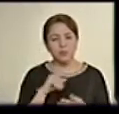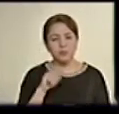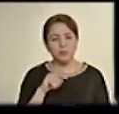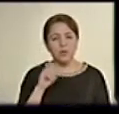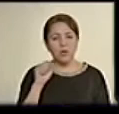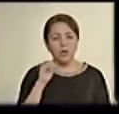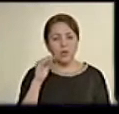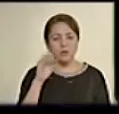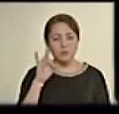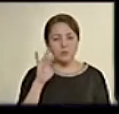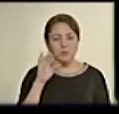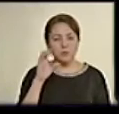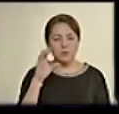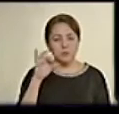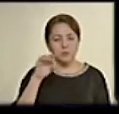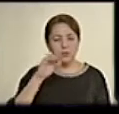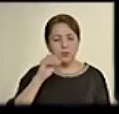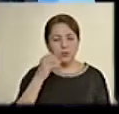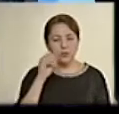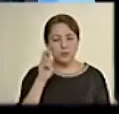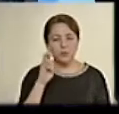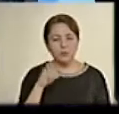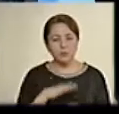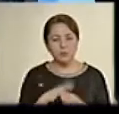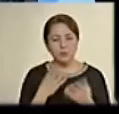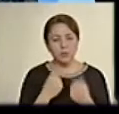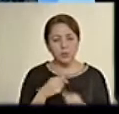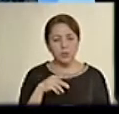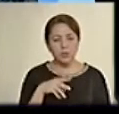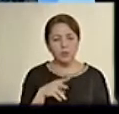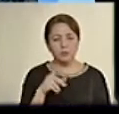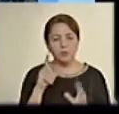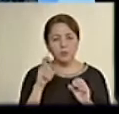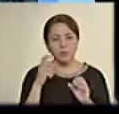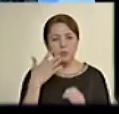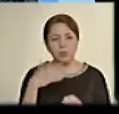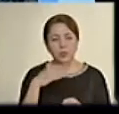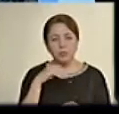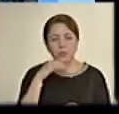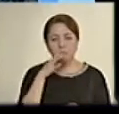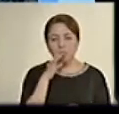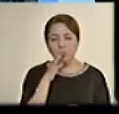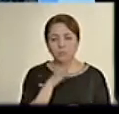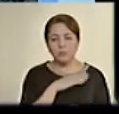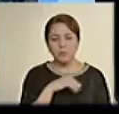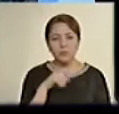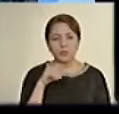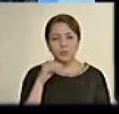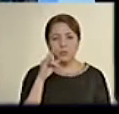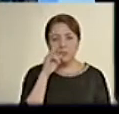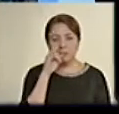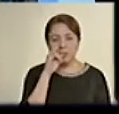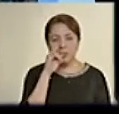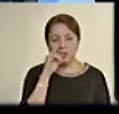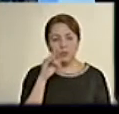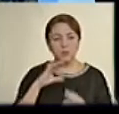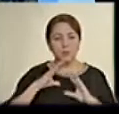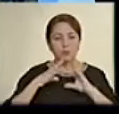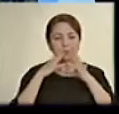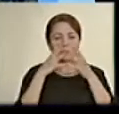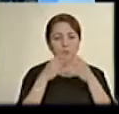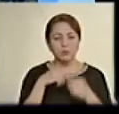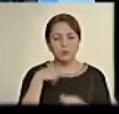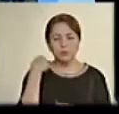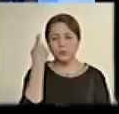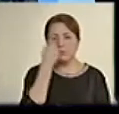misolida olingan 2750 yoshda bo'lgan. Samarqand dunyoning husni